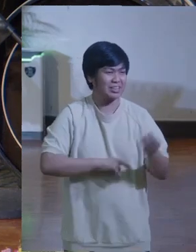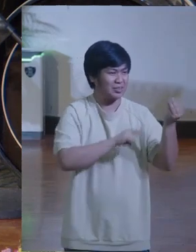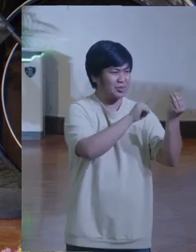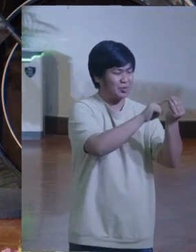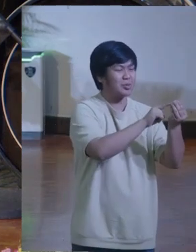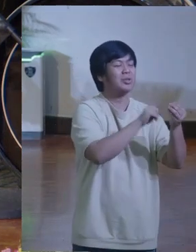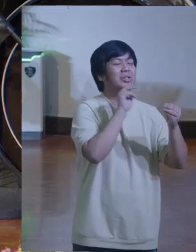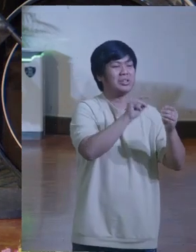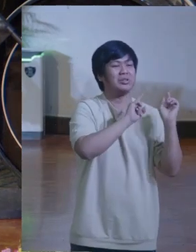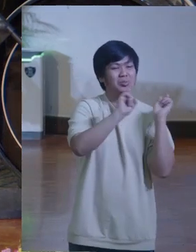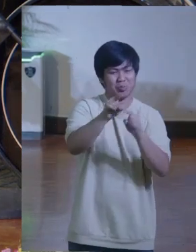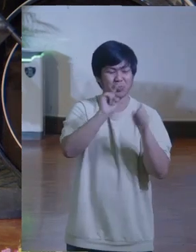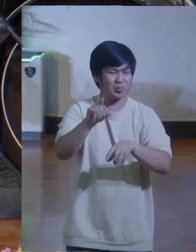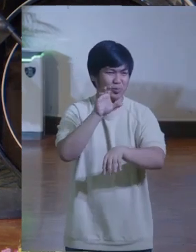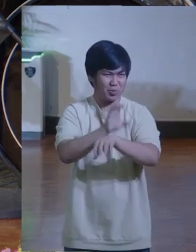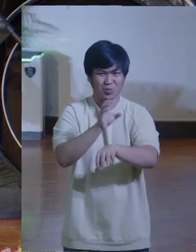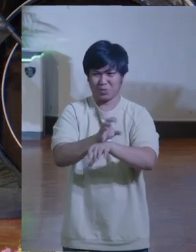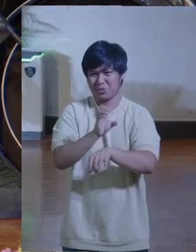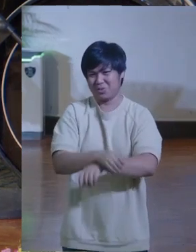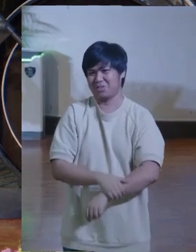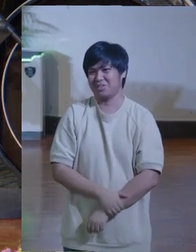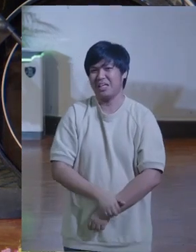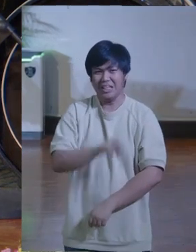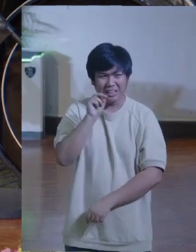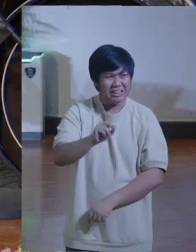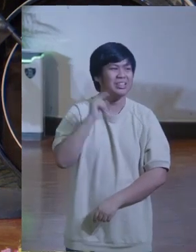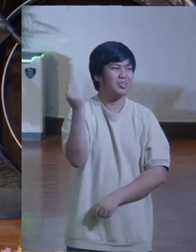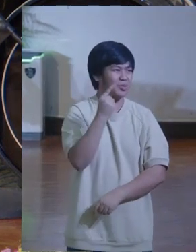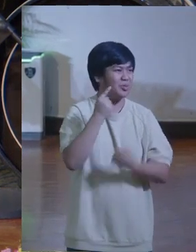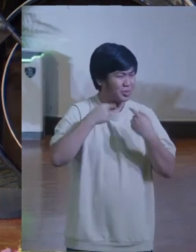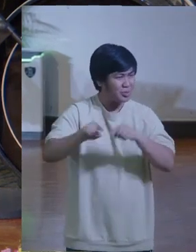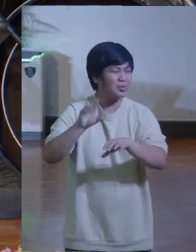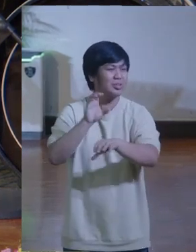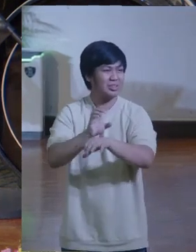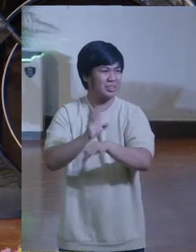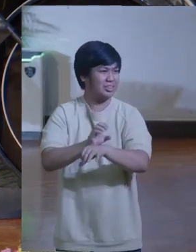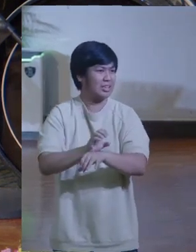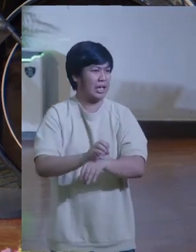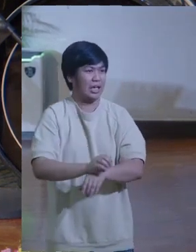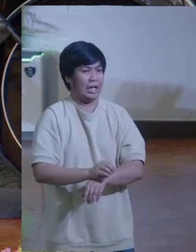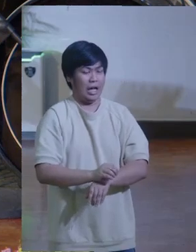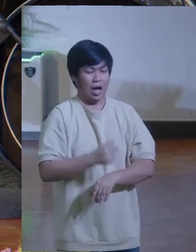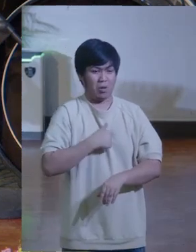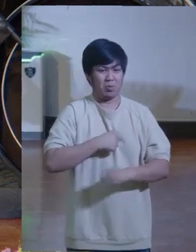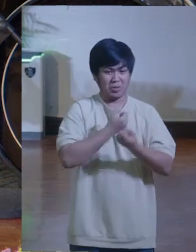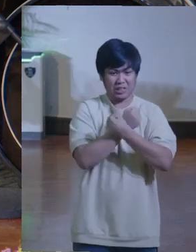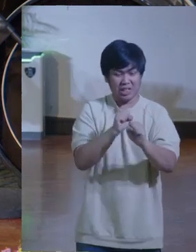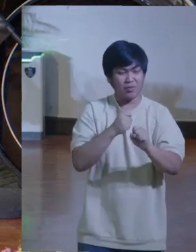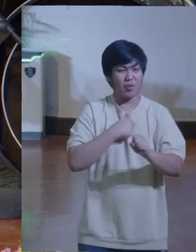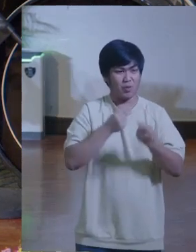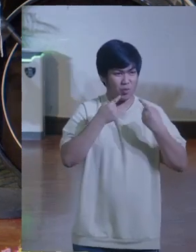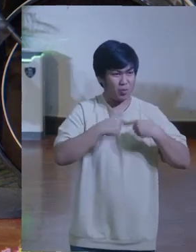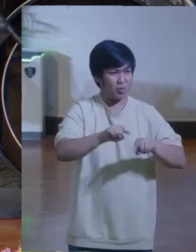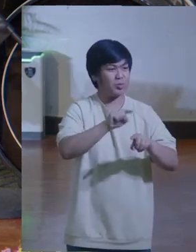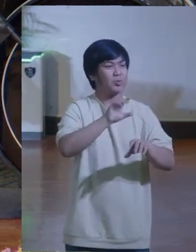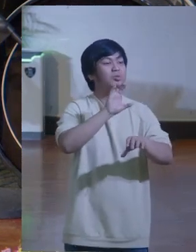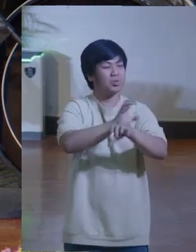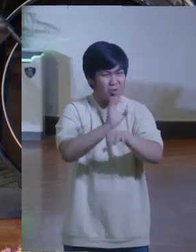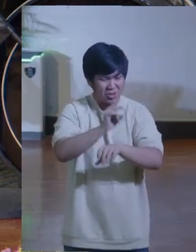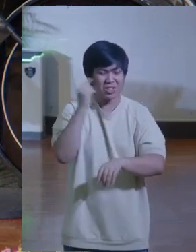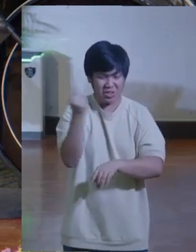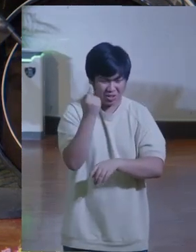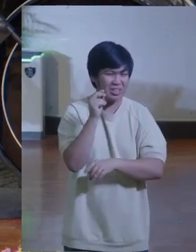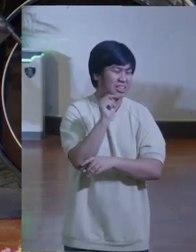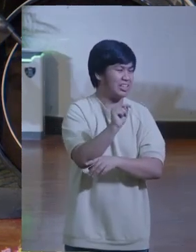Kailangan mag-a-attend ng church. Kailangan si Kristo, pero kailangan din yun ng church. Ang problema nung